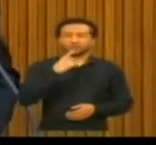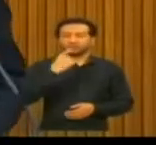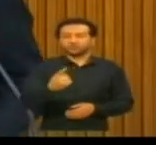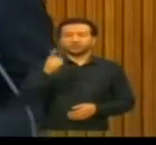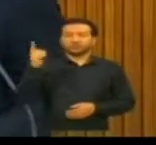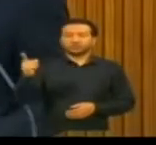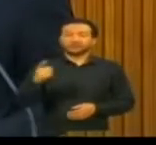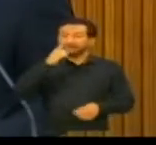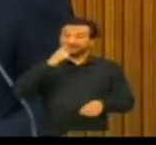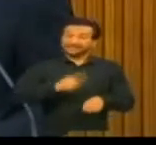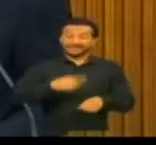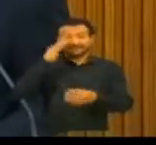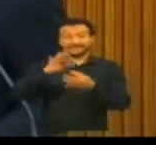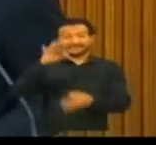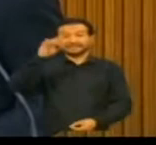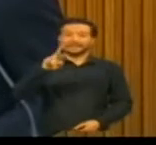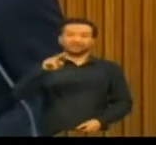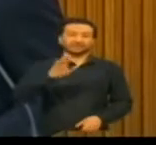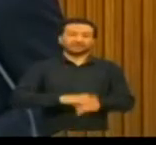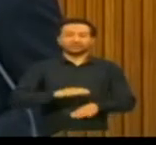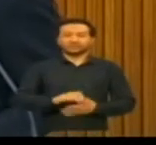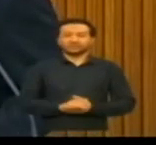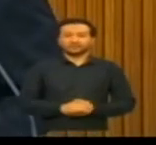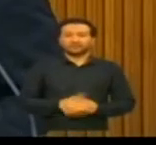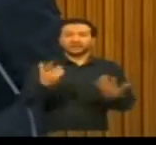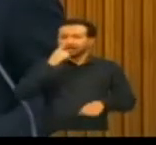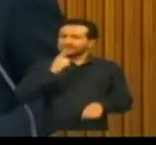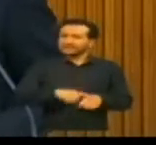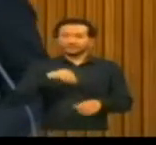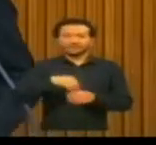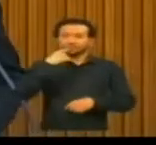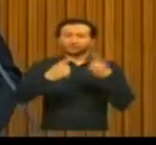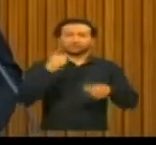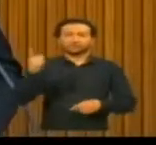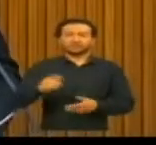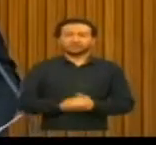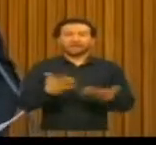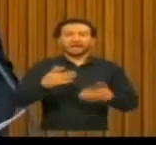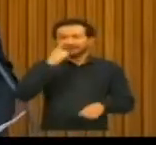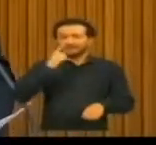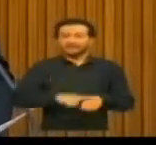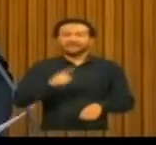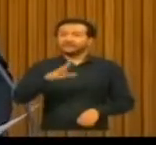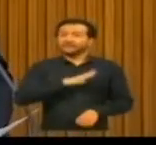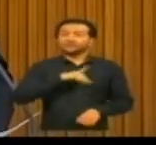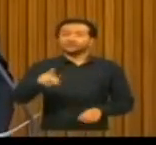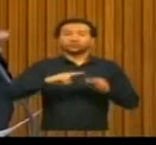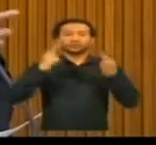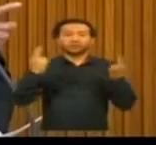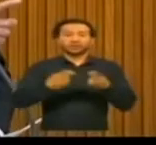Sözde inançlı kişilermiş gibi geçiniyorlar. Hangi inançtan söz ediyorsun bana? Hangi inanç vardır ki